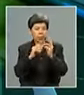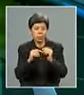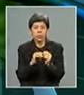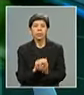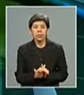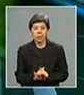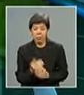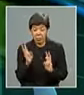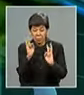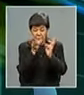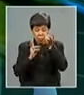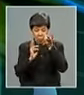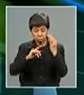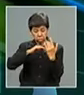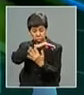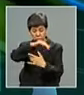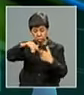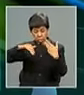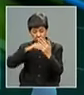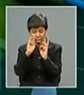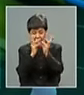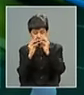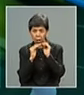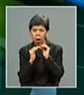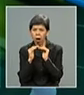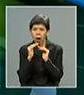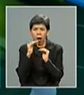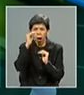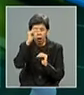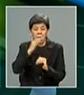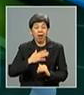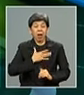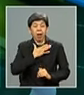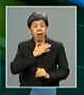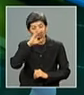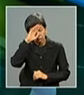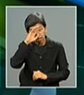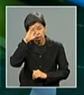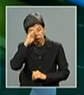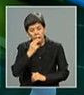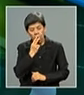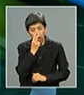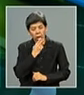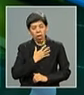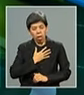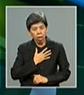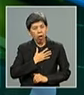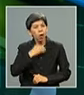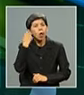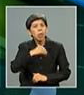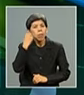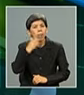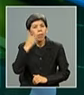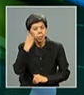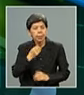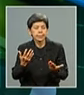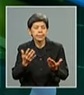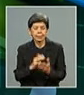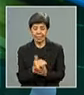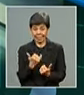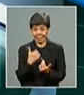ครับให้หมอกควันไฟตลบอบอวนจนค่าฝุ่นละอองเกินมาตรฐานและชาวแม่ฮ่องสอนป่วยเป็นโรคทางเดินหายใจกับหนาวได้ไม่ยากนะครับข้อ